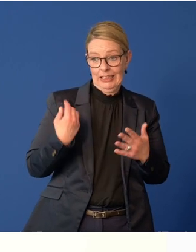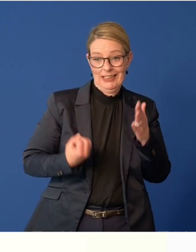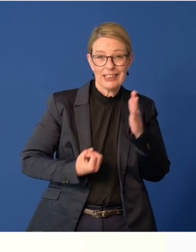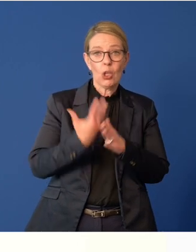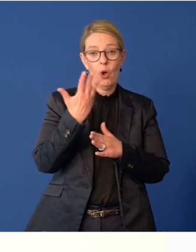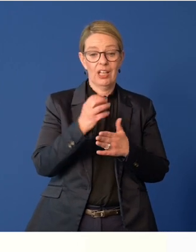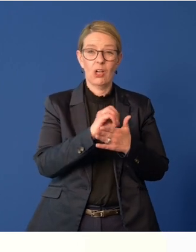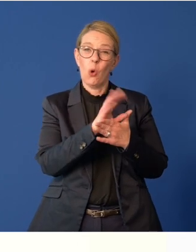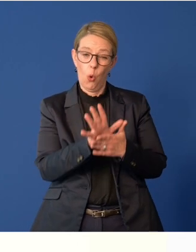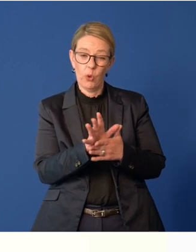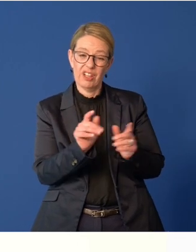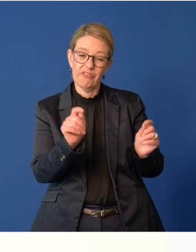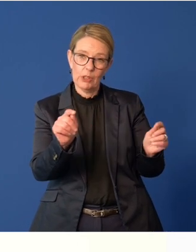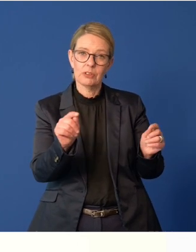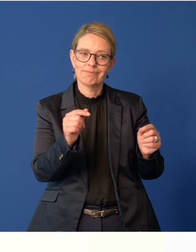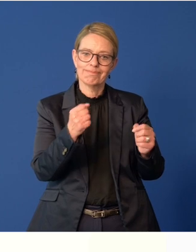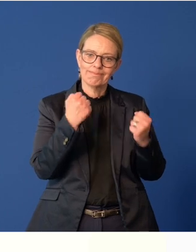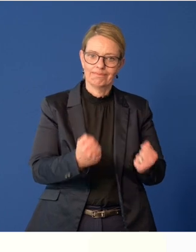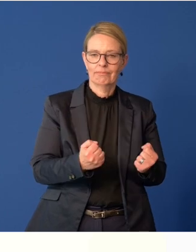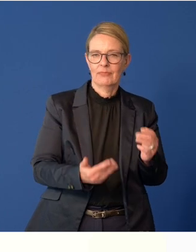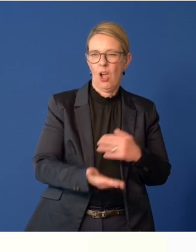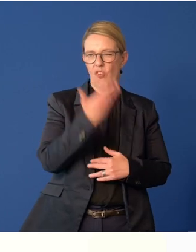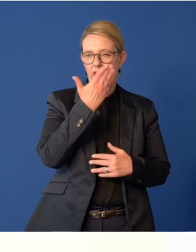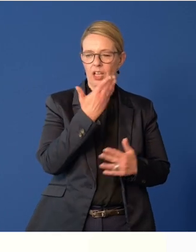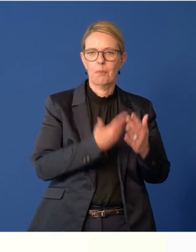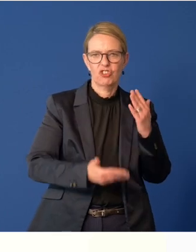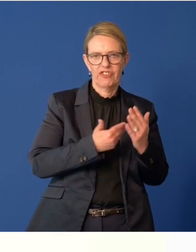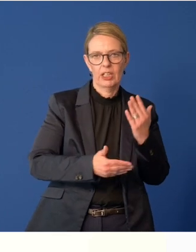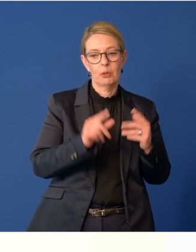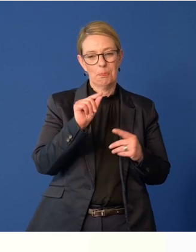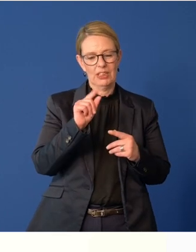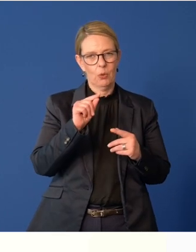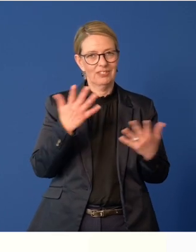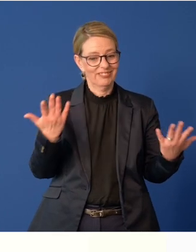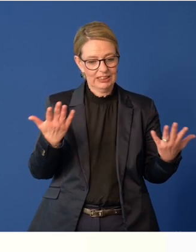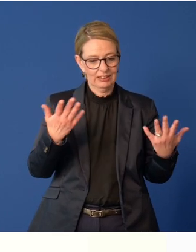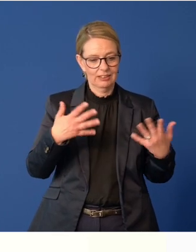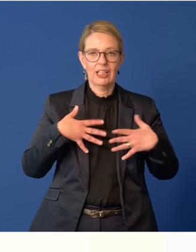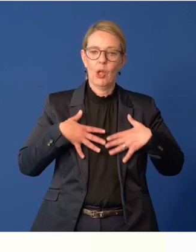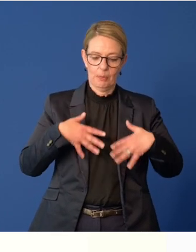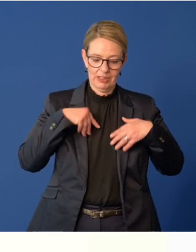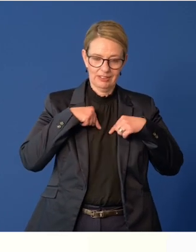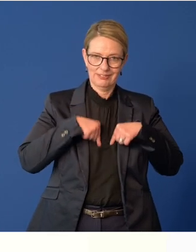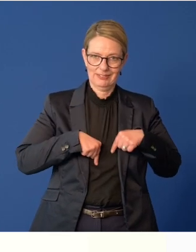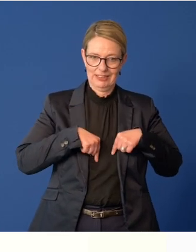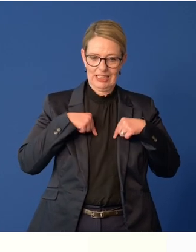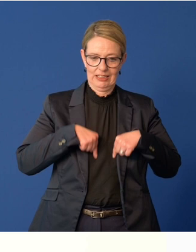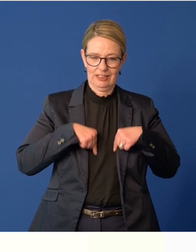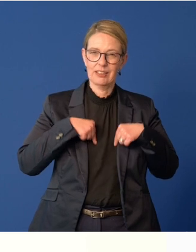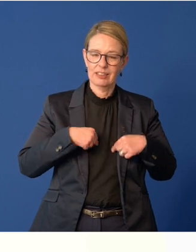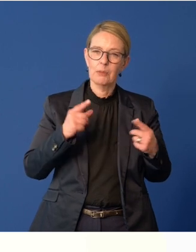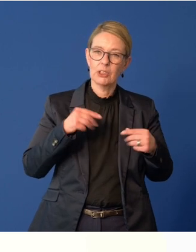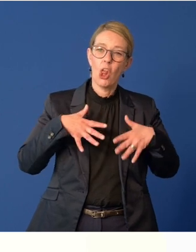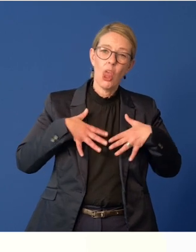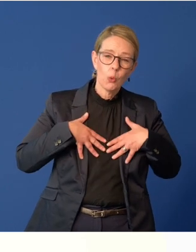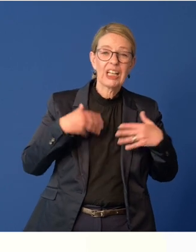neue Coronavirus scheint auch zum Teil etwas stärkere Symptome, also auch eine tiefere Infektion der Atemwege, der sogenannten unteren Atemwege,